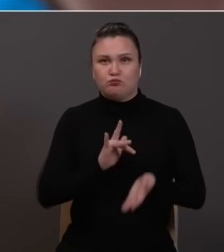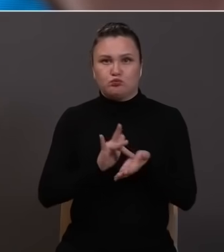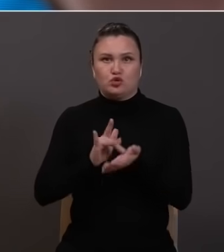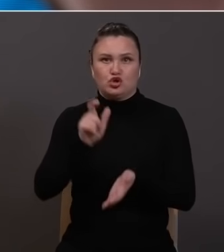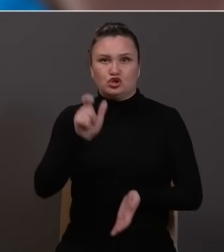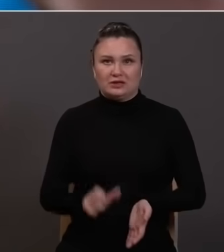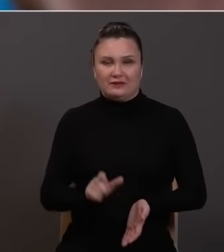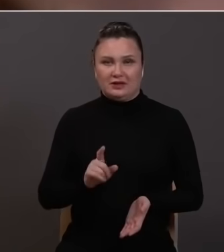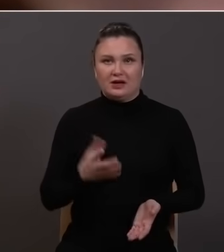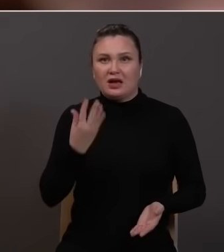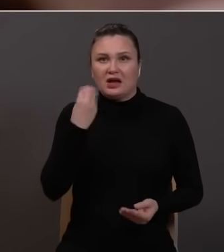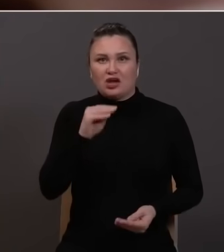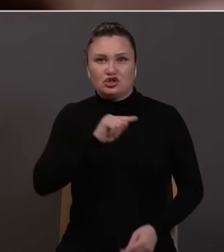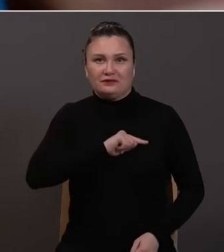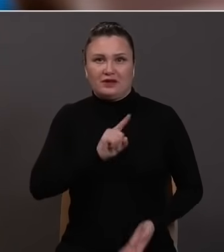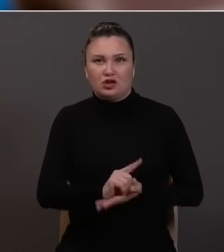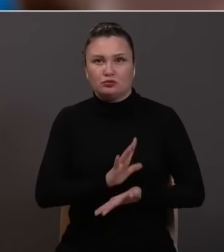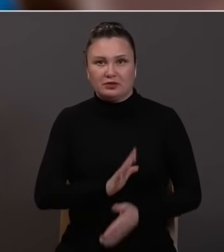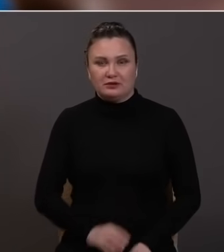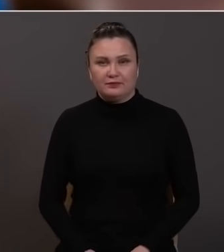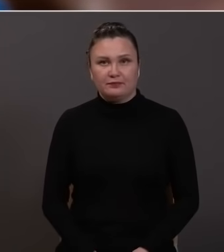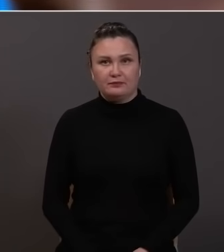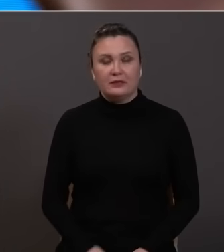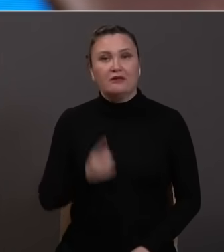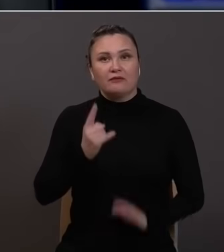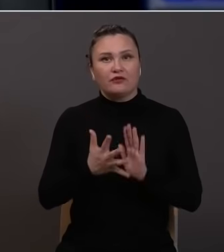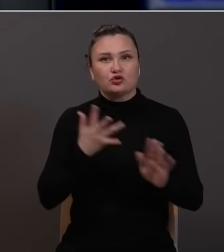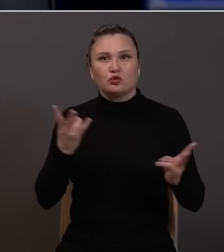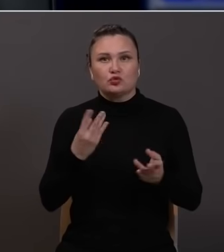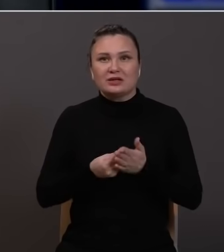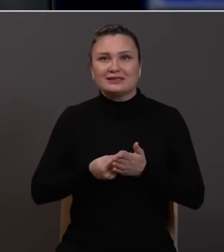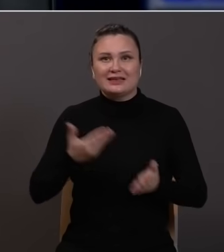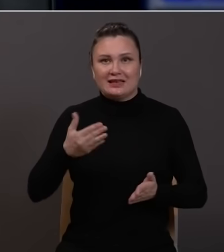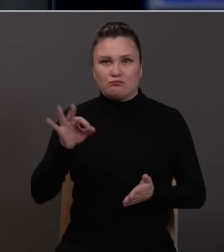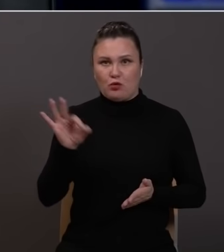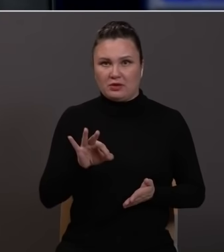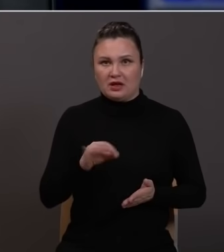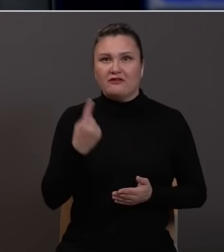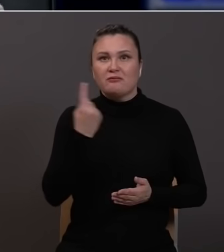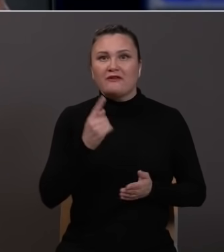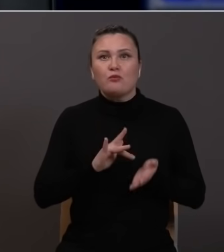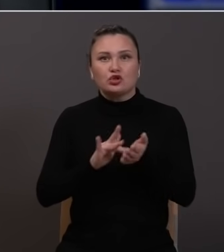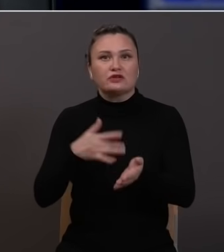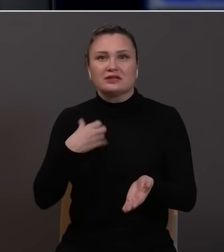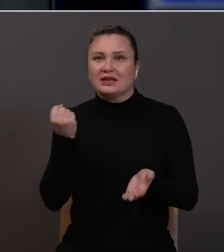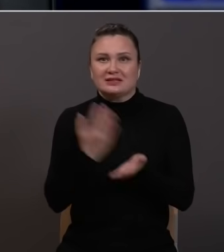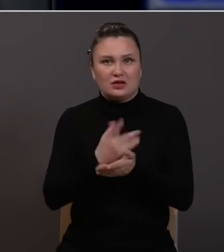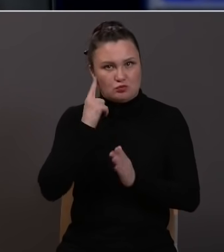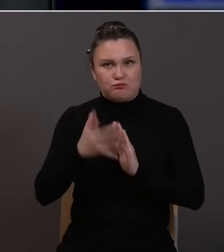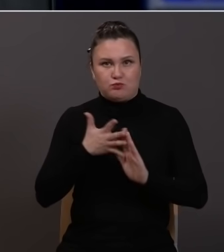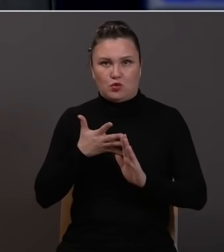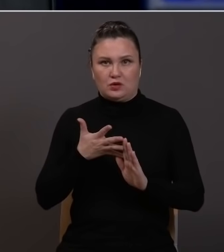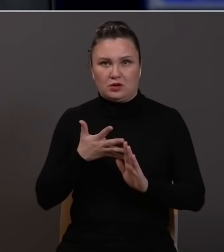должен обладать? Прежде всего, путешественник должен ценить момент. Вот это очень важно. В первом путешествии я сразу это